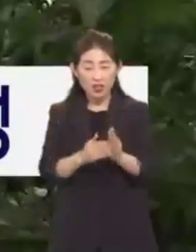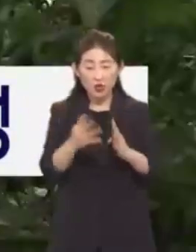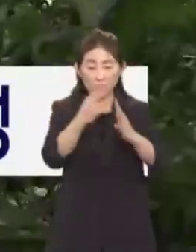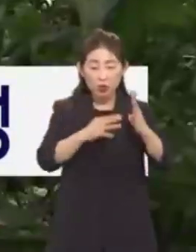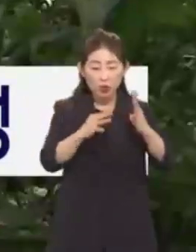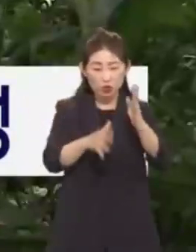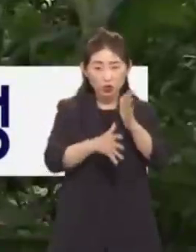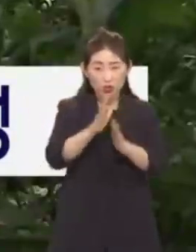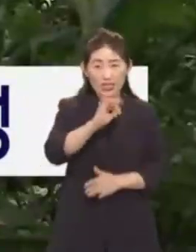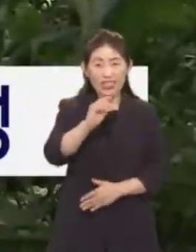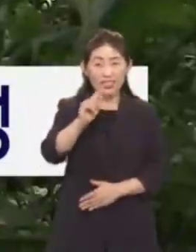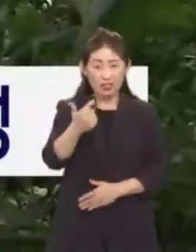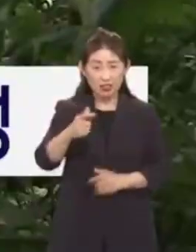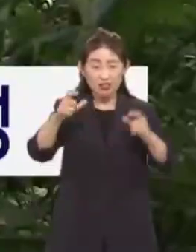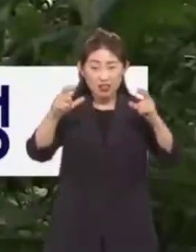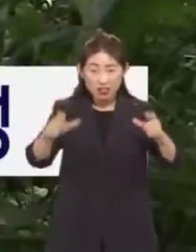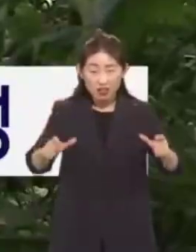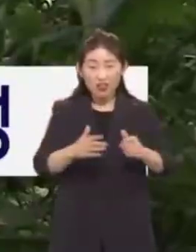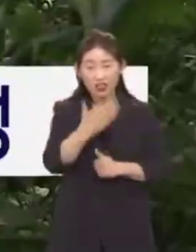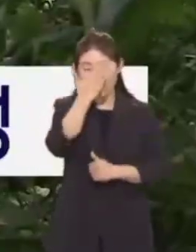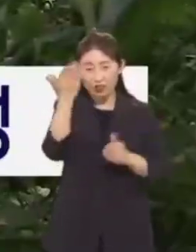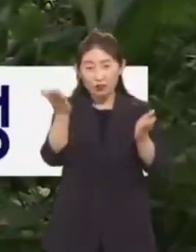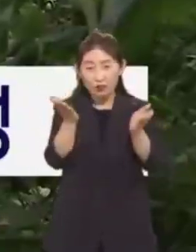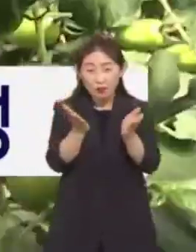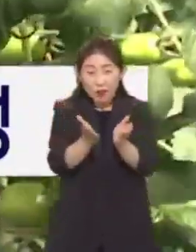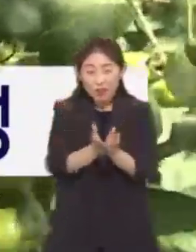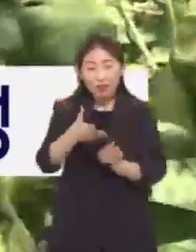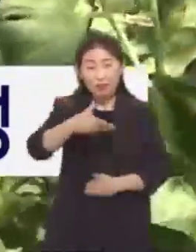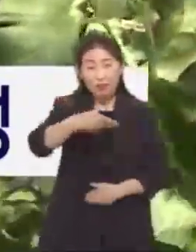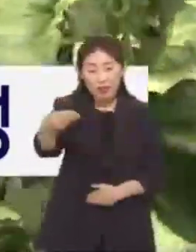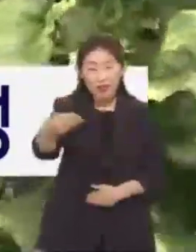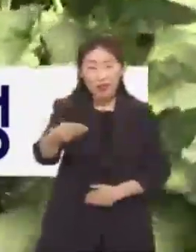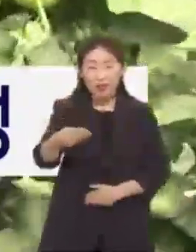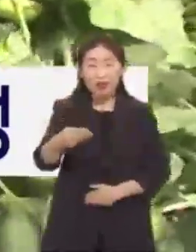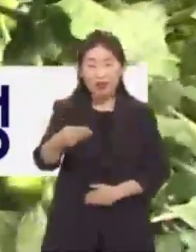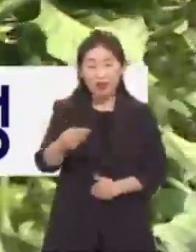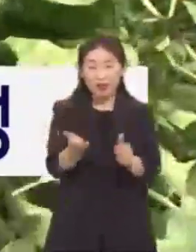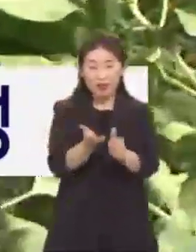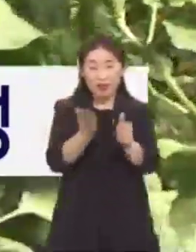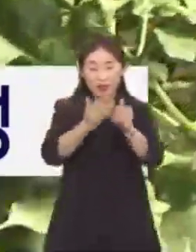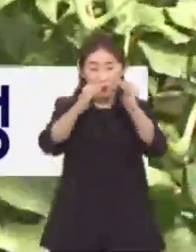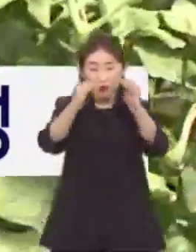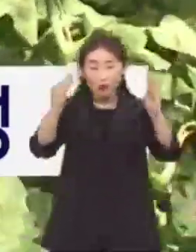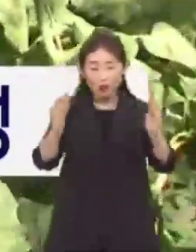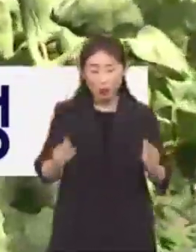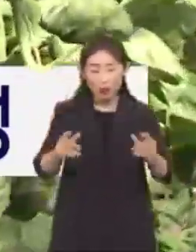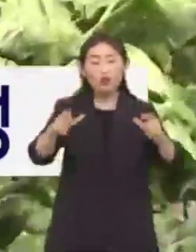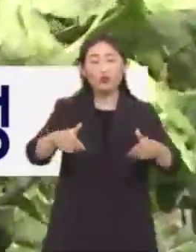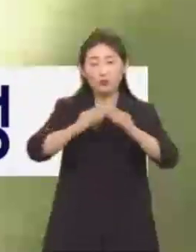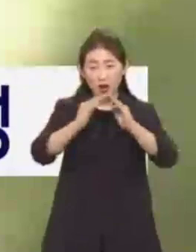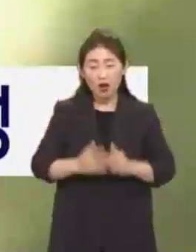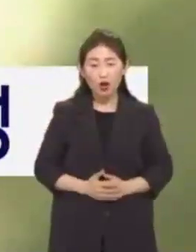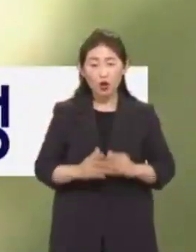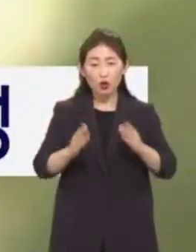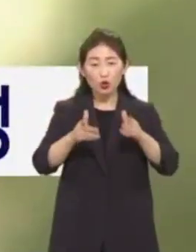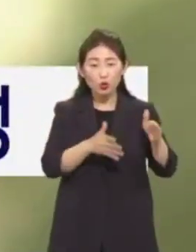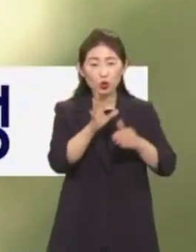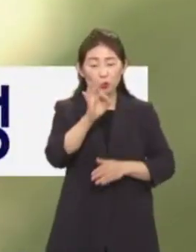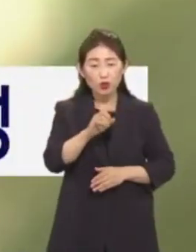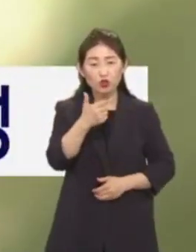공주시 2인면 주봉리 1원에 청년 맞춤 임대형 스마트팜 단지가 조성됩니다. 공시는 도비 69억